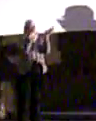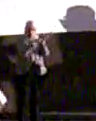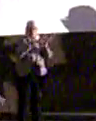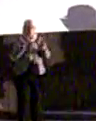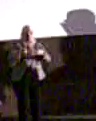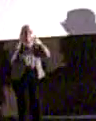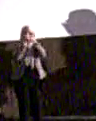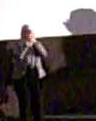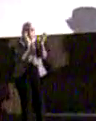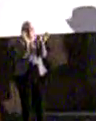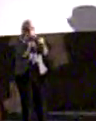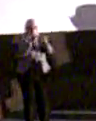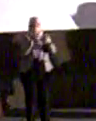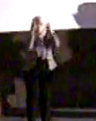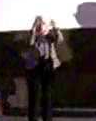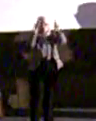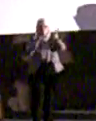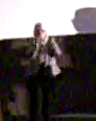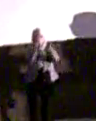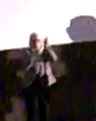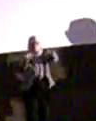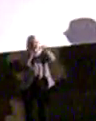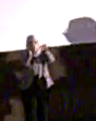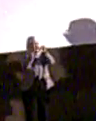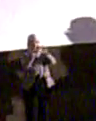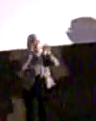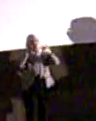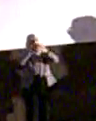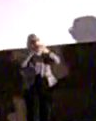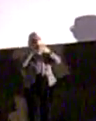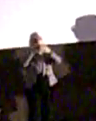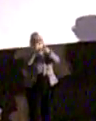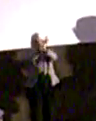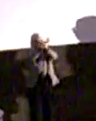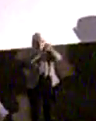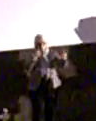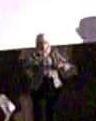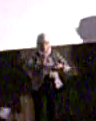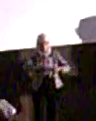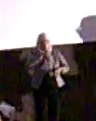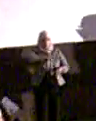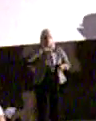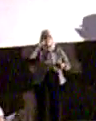مجتمع حر عادل ومتساو تحفظ فيه كرامة الفرد